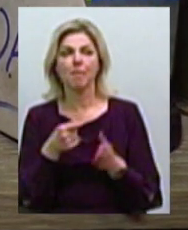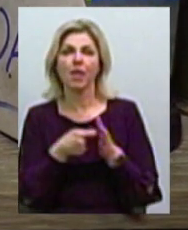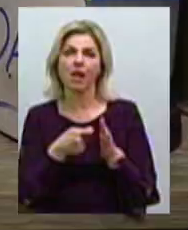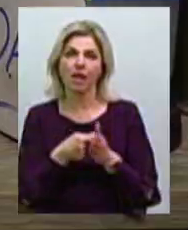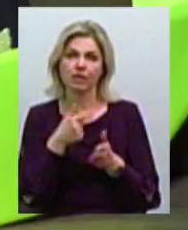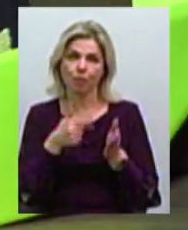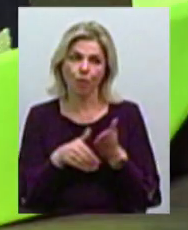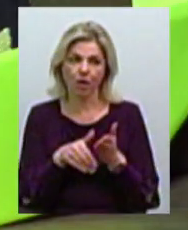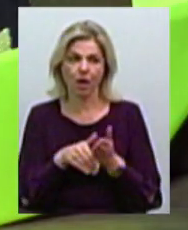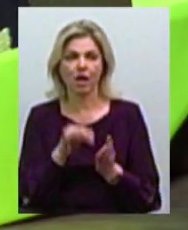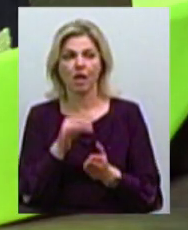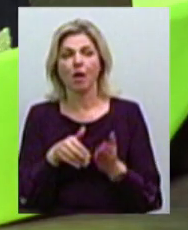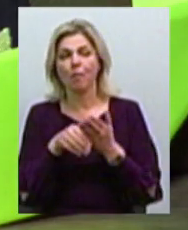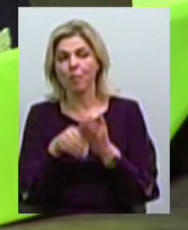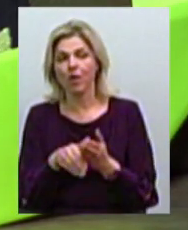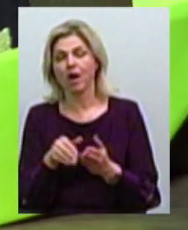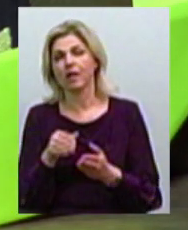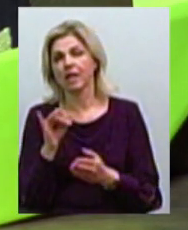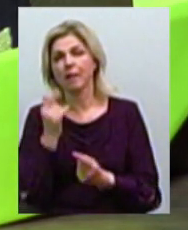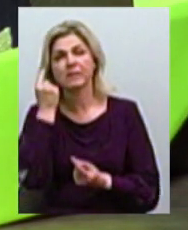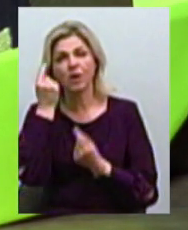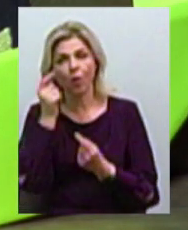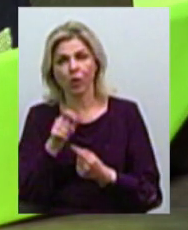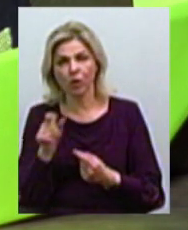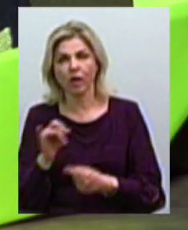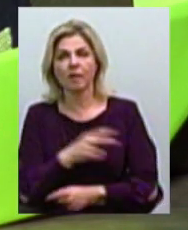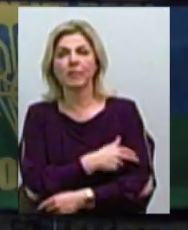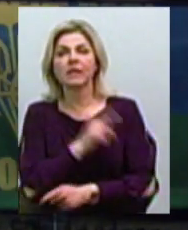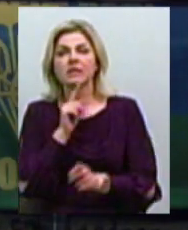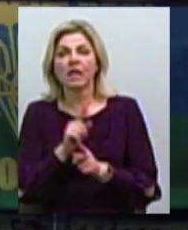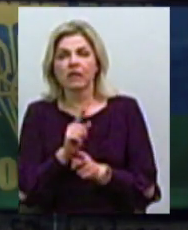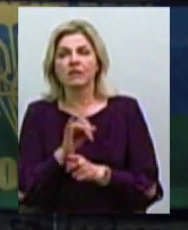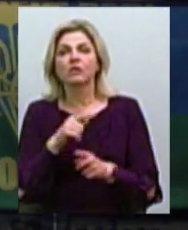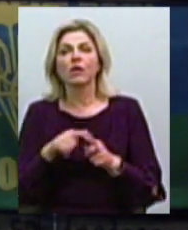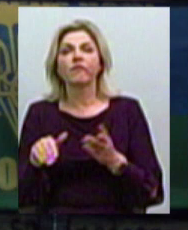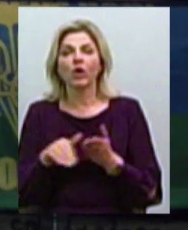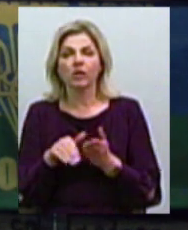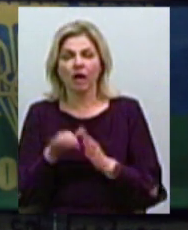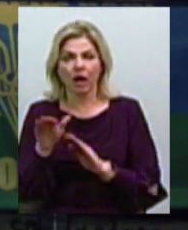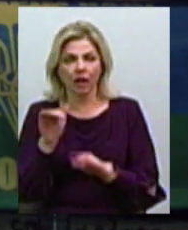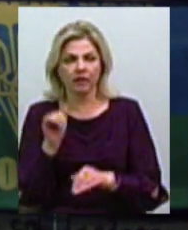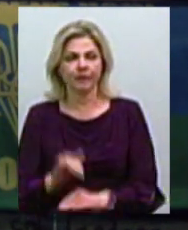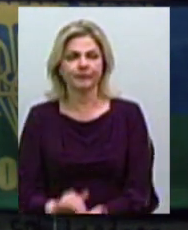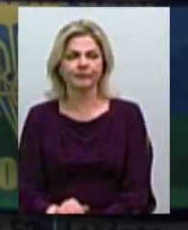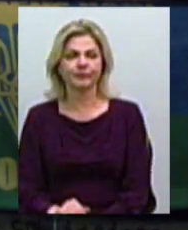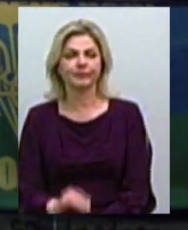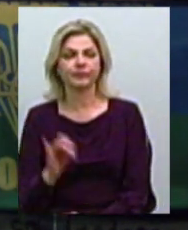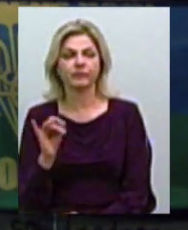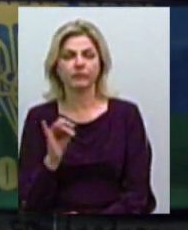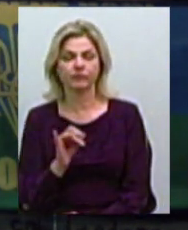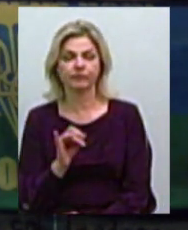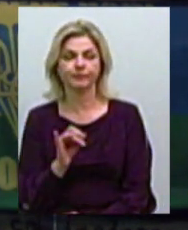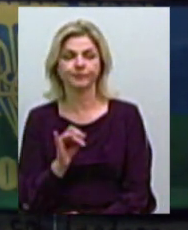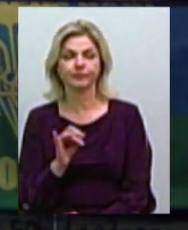і допомагали там і психологи були, і медсестри, і швидку викликали, і з водіями